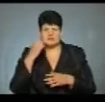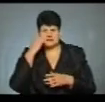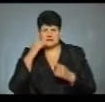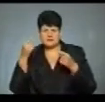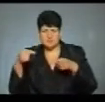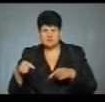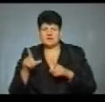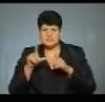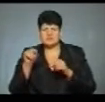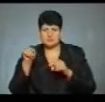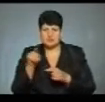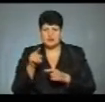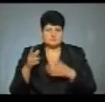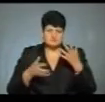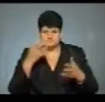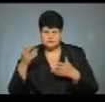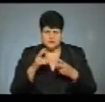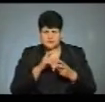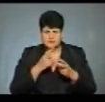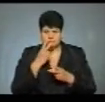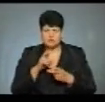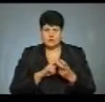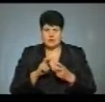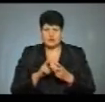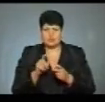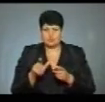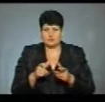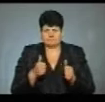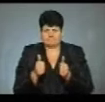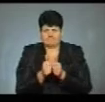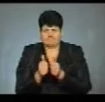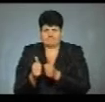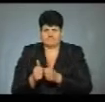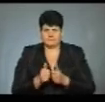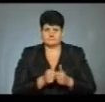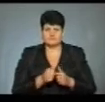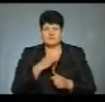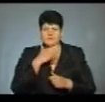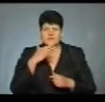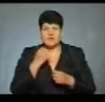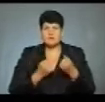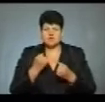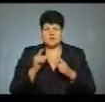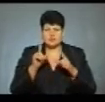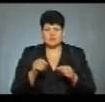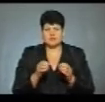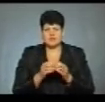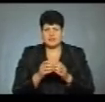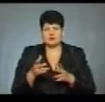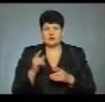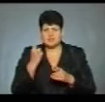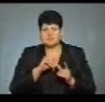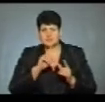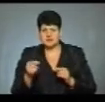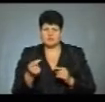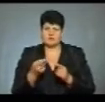Повалені. Ми що туди їздили, що перевертали, дійшли одне за одним. Купа машин, 10 машин їхали, вони приїздили, другі